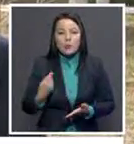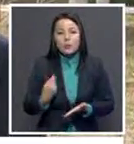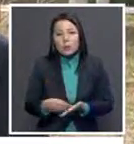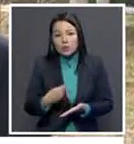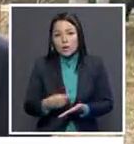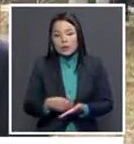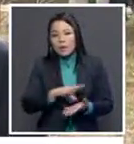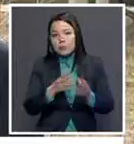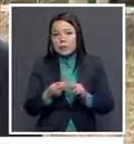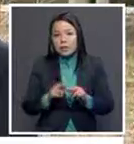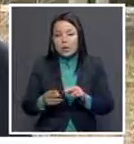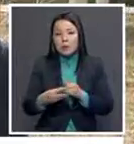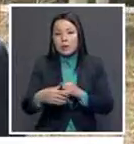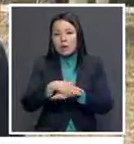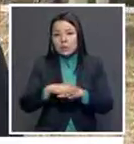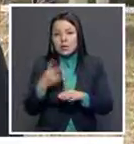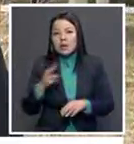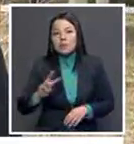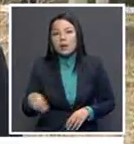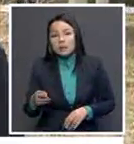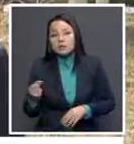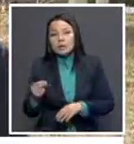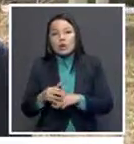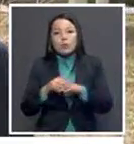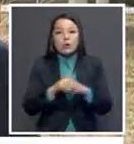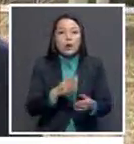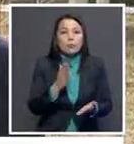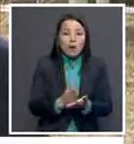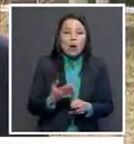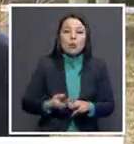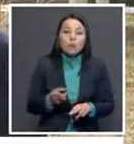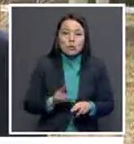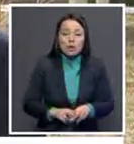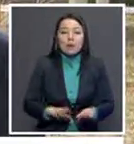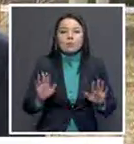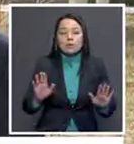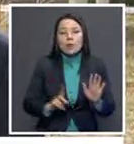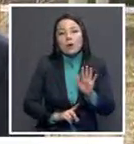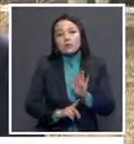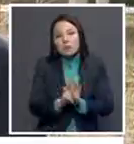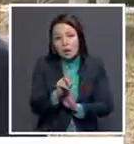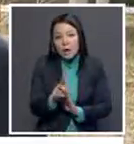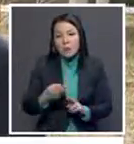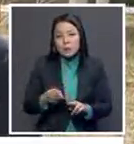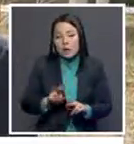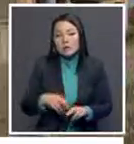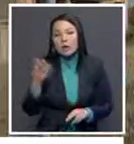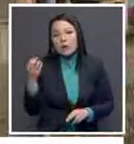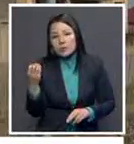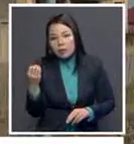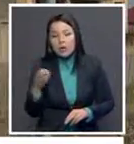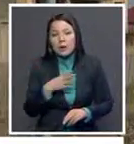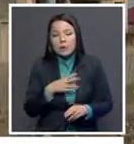бюджетінен, жергілікті бюджеттен 2 миллиард теңге бөлініп атыр. Но ол только басты, а одан кейін жаңа біз көрдіңіз